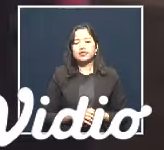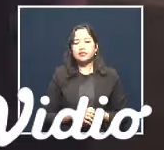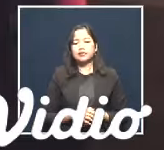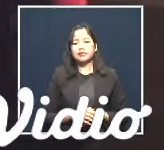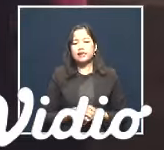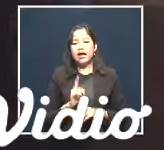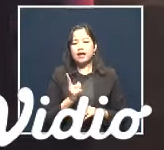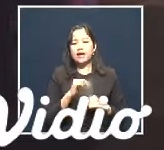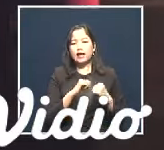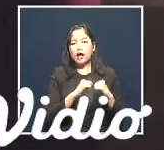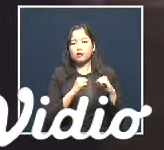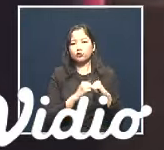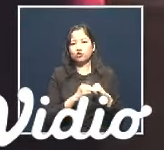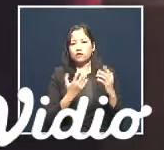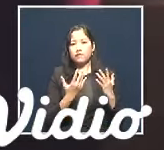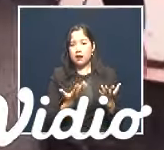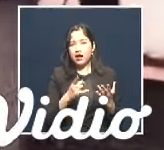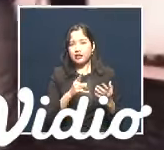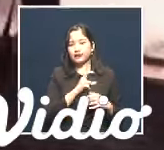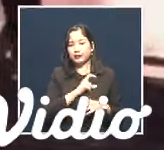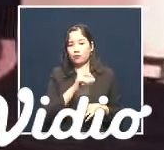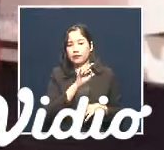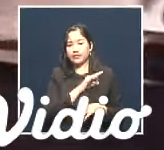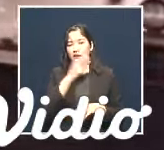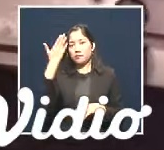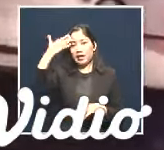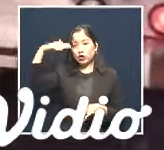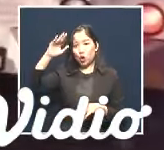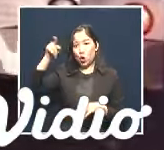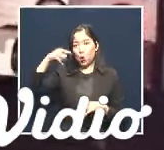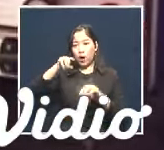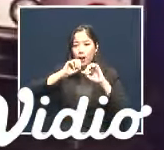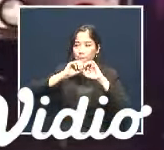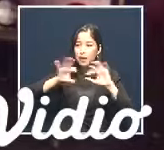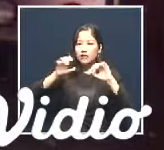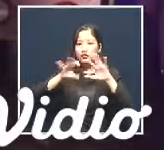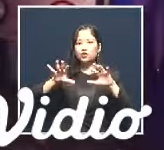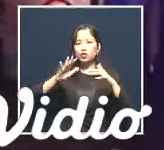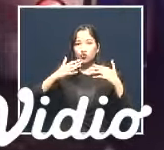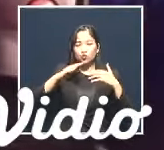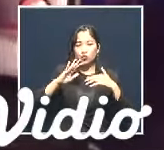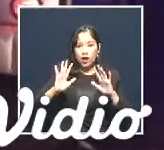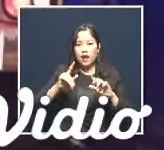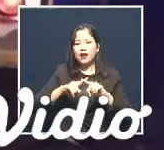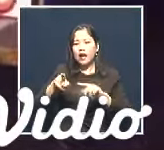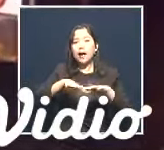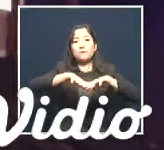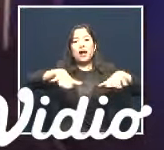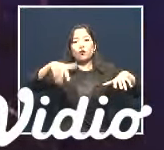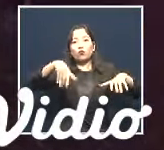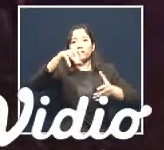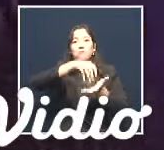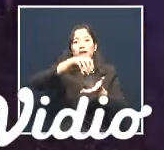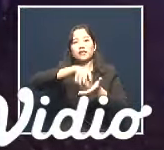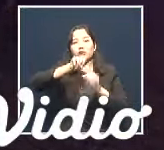Insiden terjadi ketika salah satu calon presiden Meksiko berkampanye. Panggung tempatnya berkampanye runtuh dan